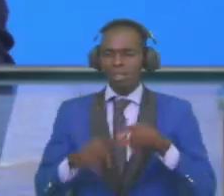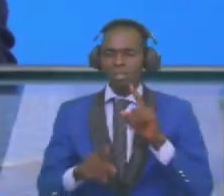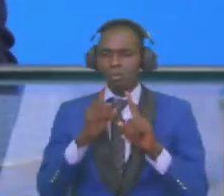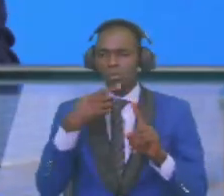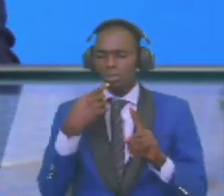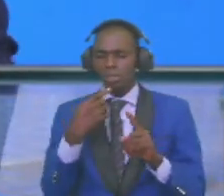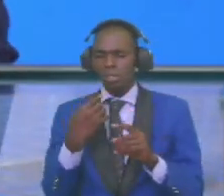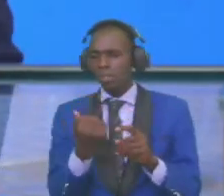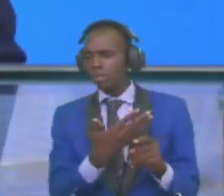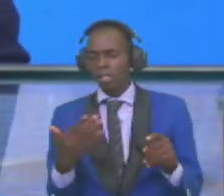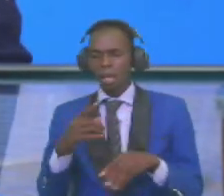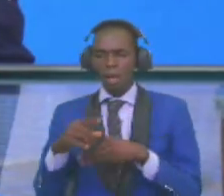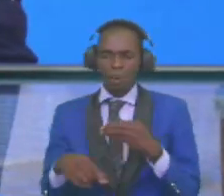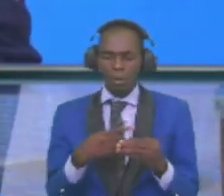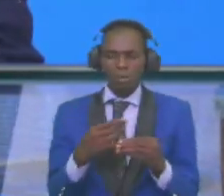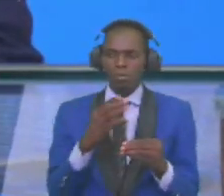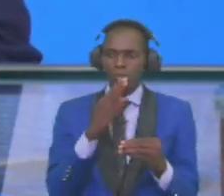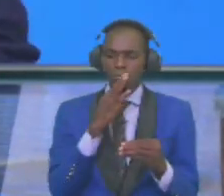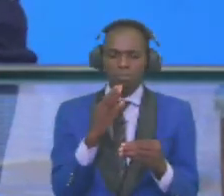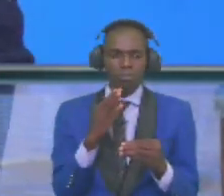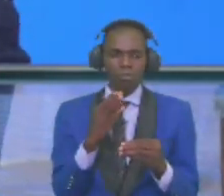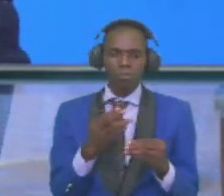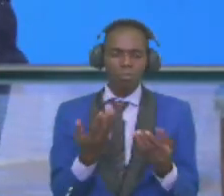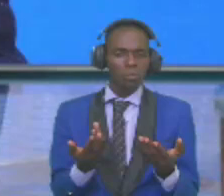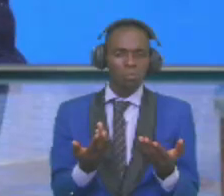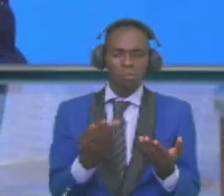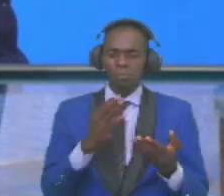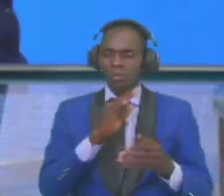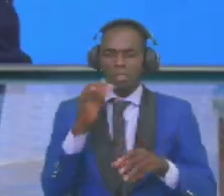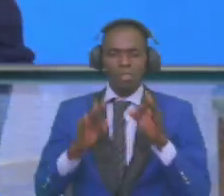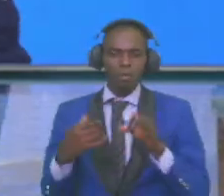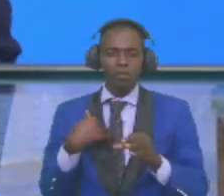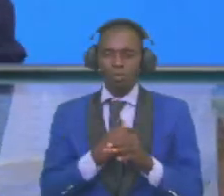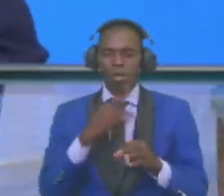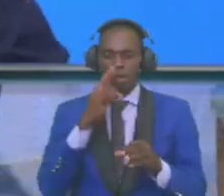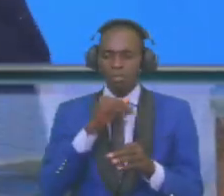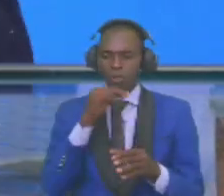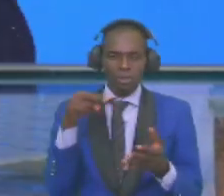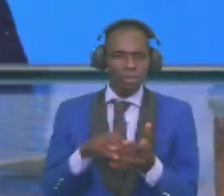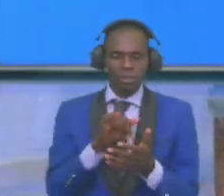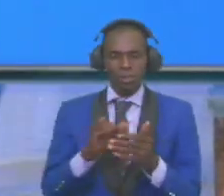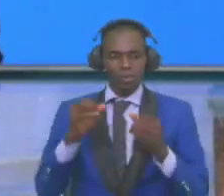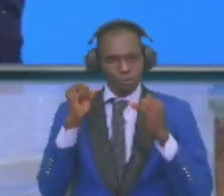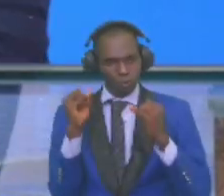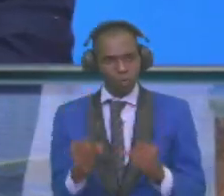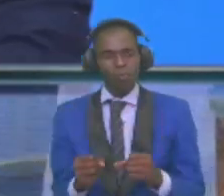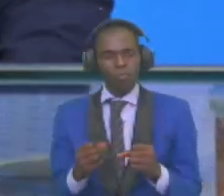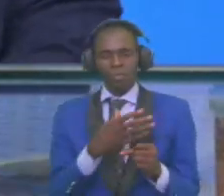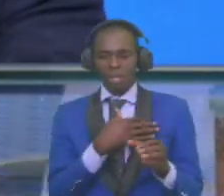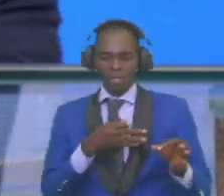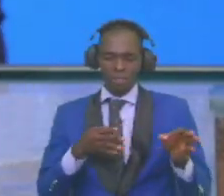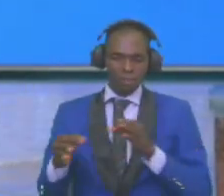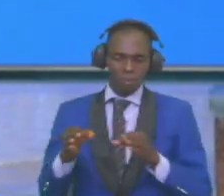plus d'être la nouvelle créature si on n'est pas à jill sinon on n'est pas dit si on n'est pas claire